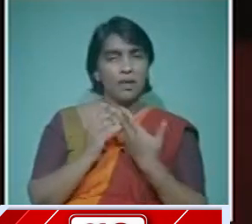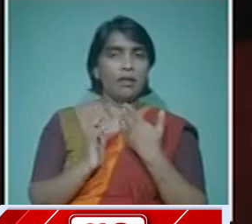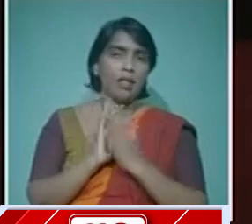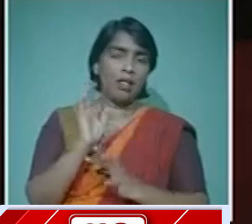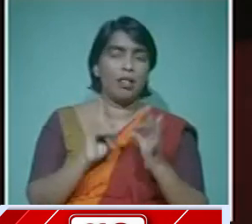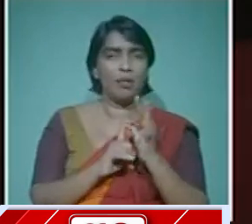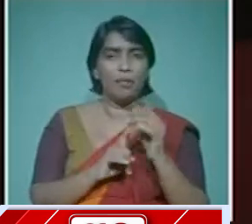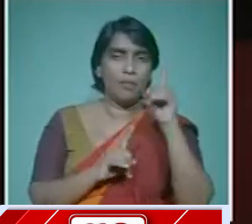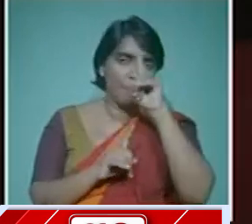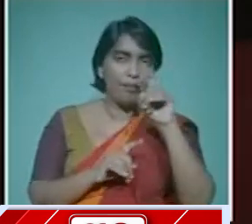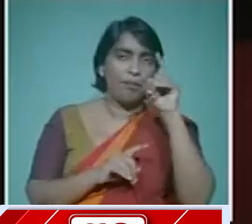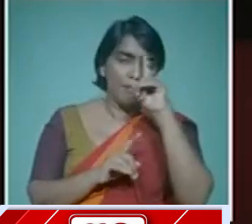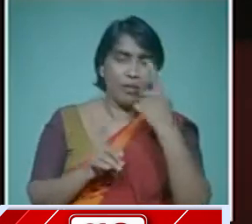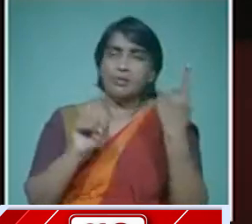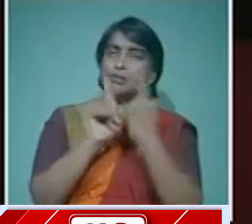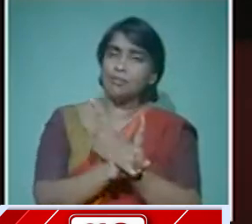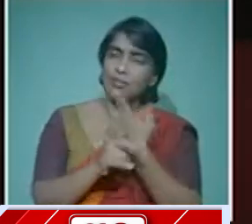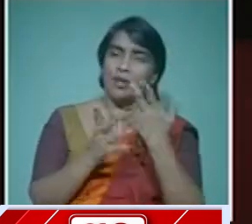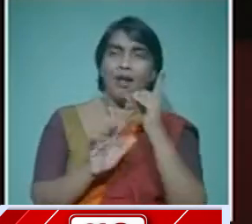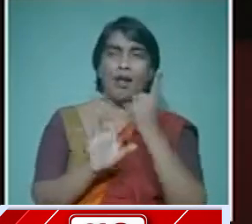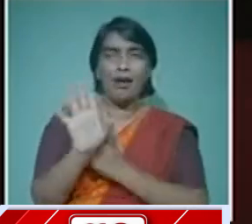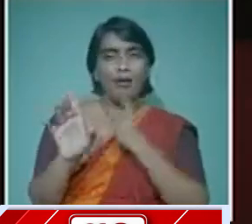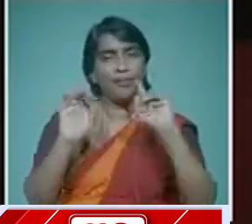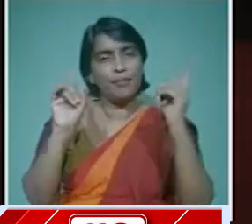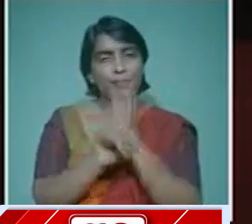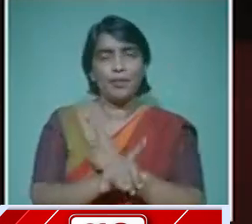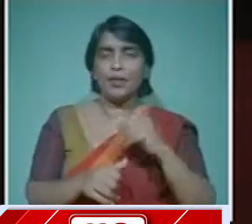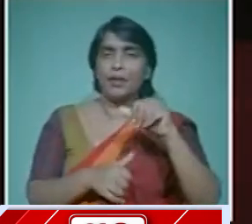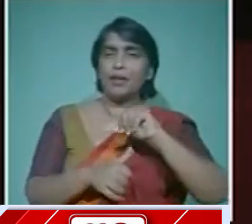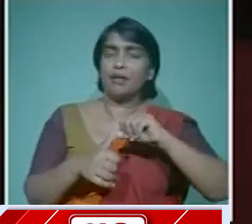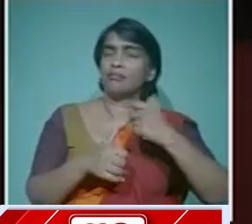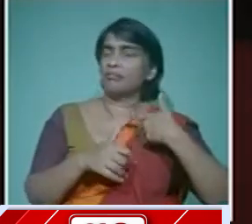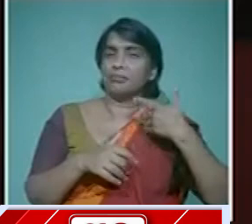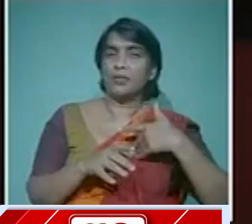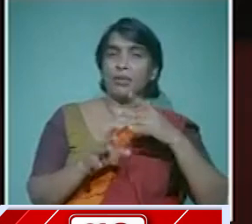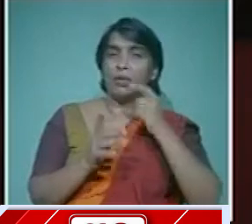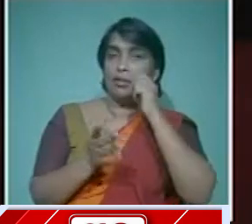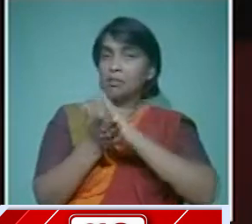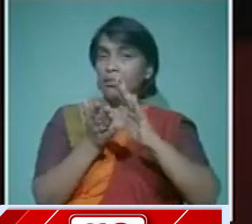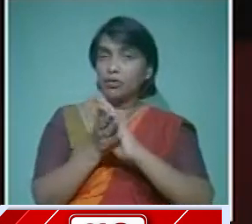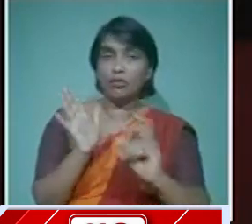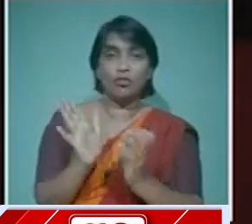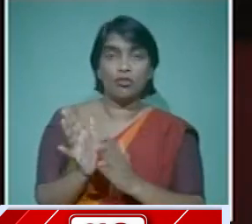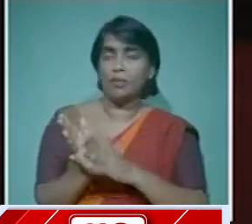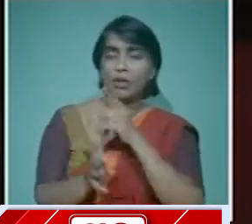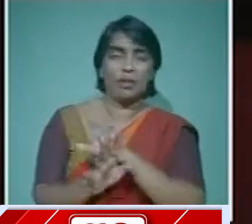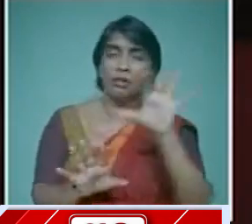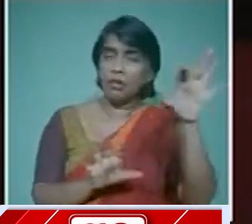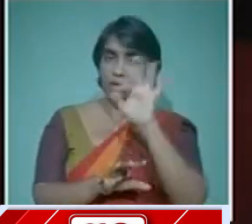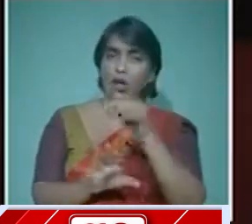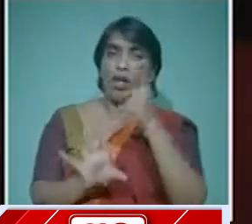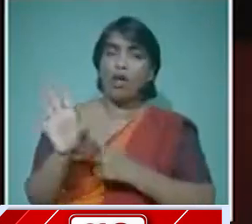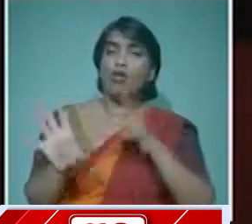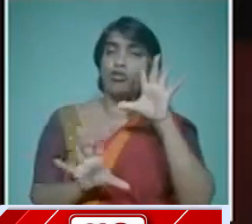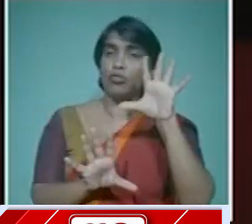නම් මාසෙන් මාසෙට වෙනස් වෙනවා, අවුරුද්දෙන් අවුරුද්ද වෙනස් වෙනවා, ආයතන ප්‍රධානින් වෙනස් වෙනවා. හැබැයි මහජන උපකිතා කොමිසම නෙමෙයි. පත් කරන සභාපතිර